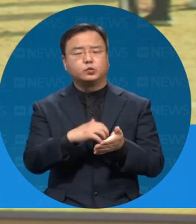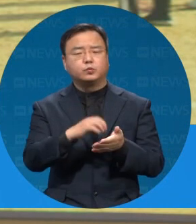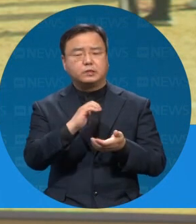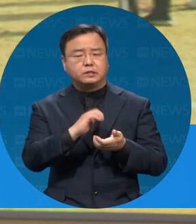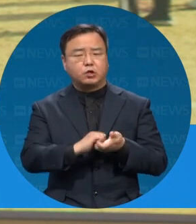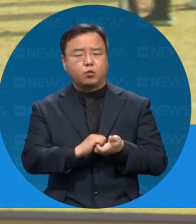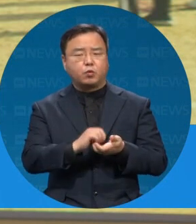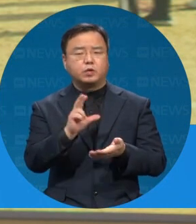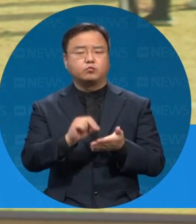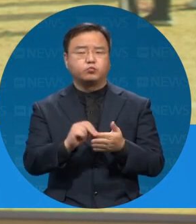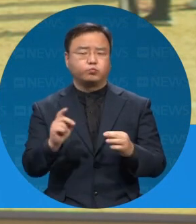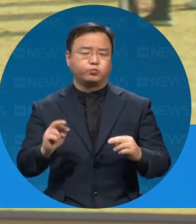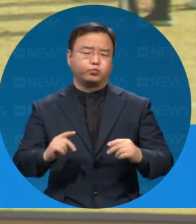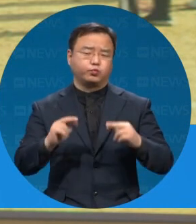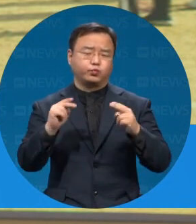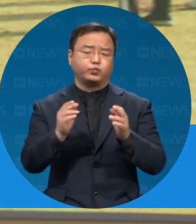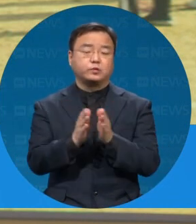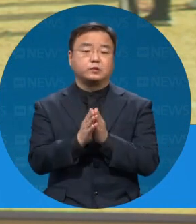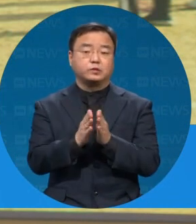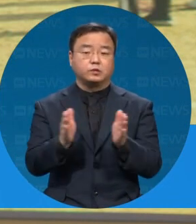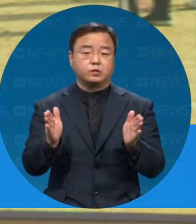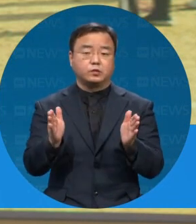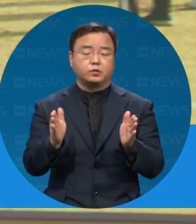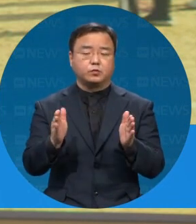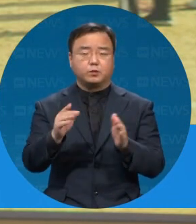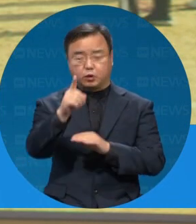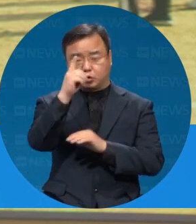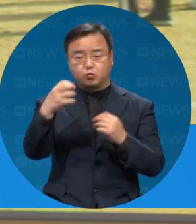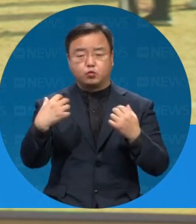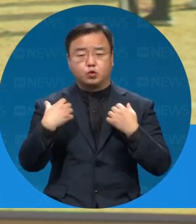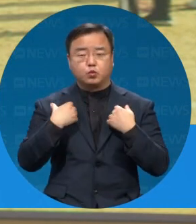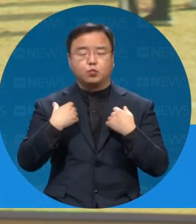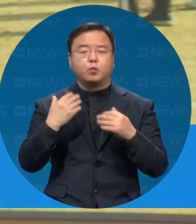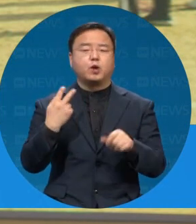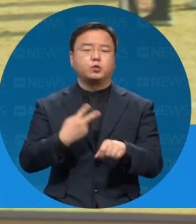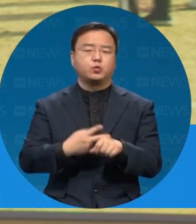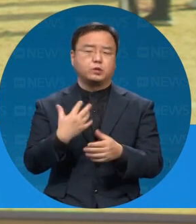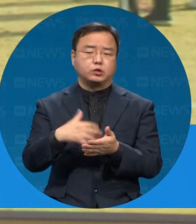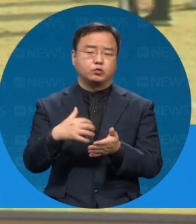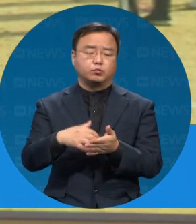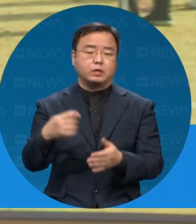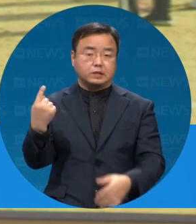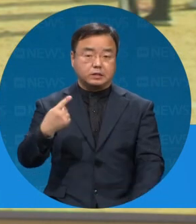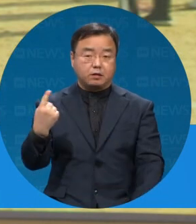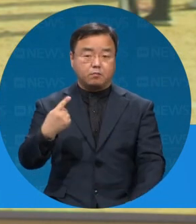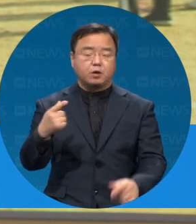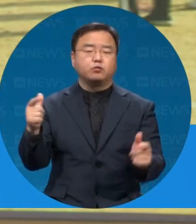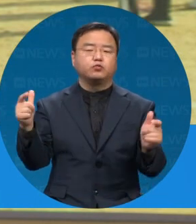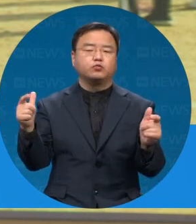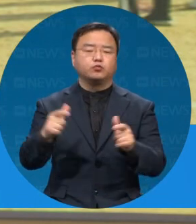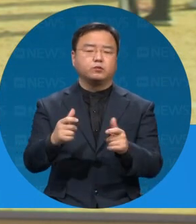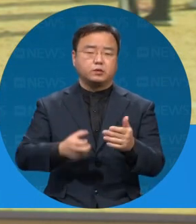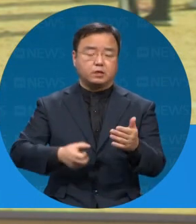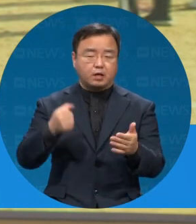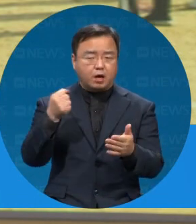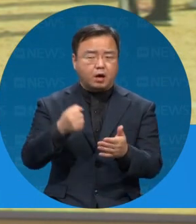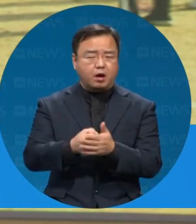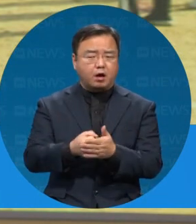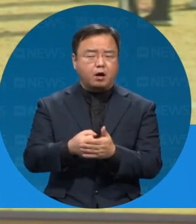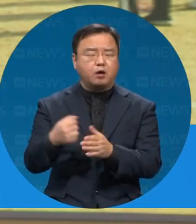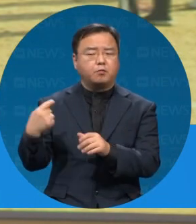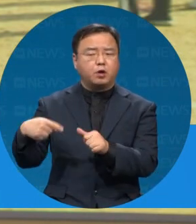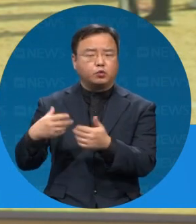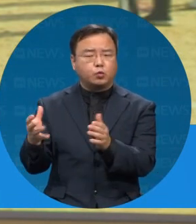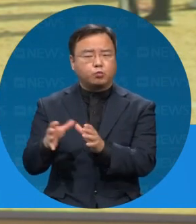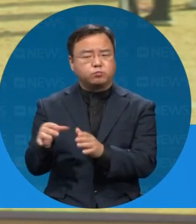정부가 초 중 고 교사 정원을 1000명 가량 줄이겠다고 발표한 건데요 교육계에서 는 코로나 상황과 고교 학점 제